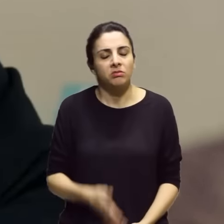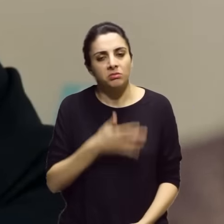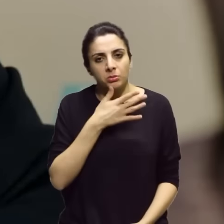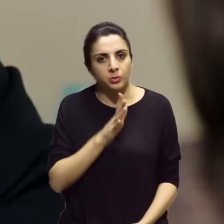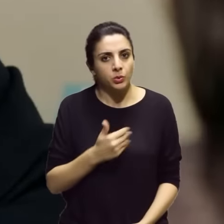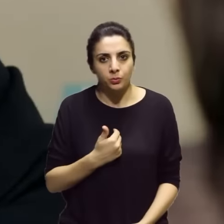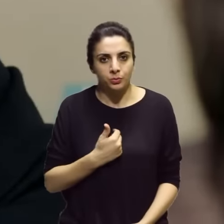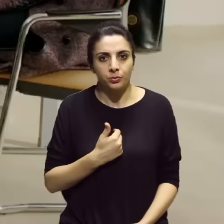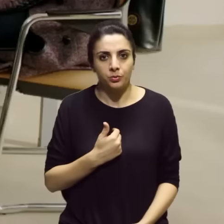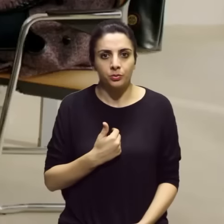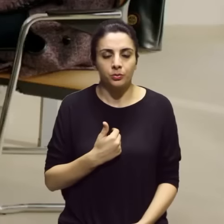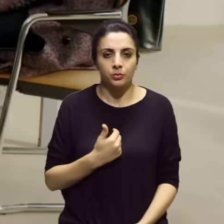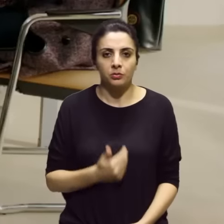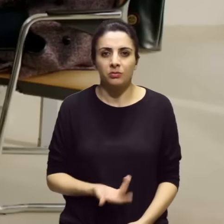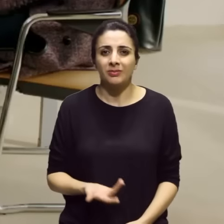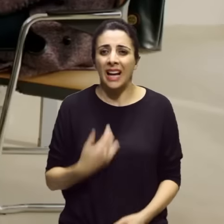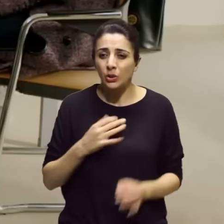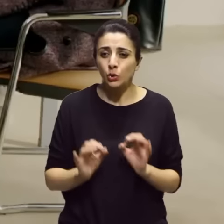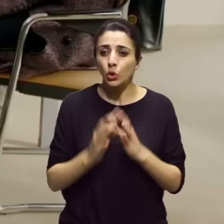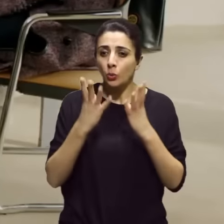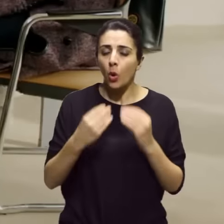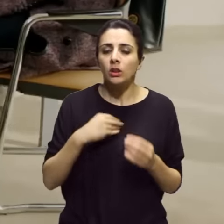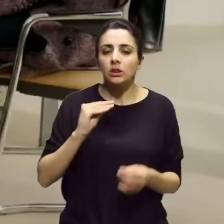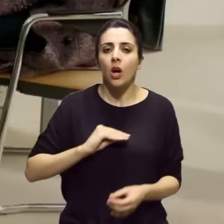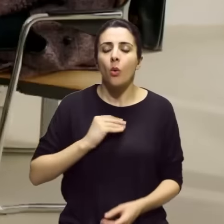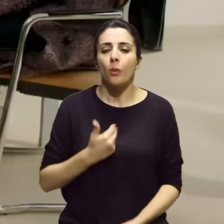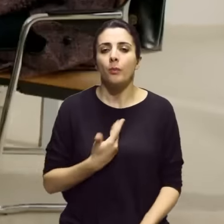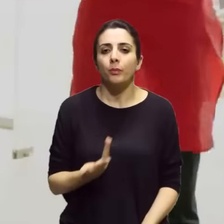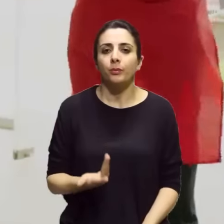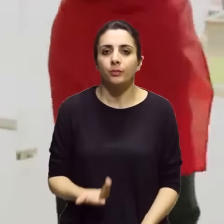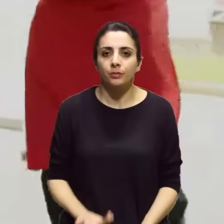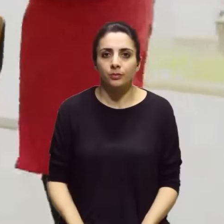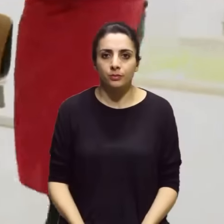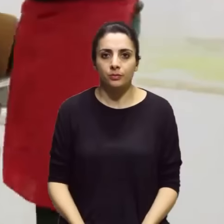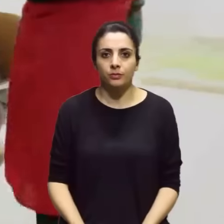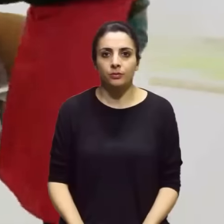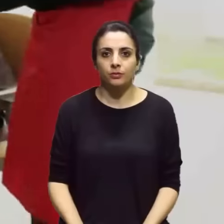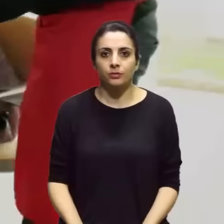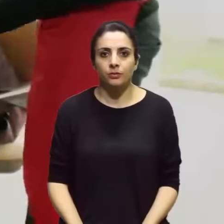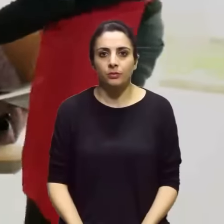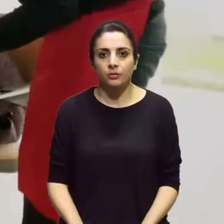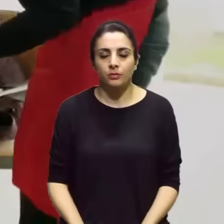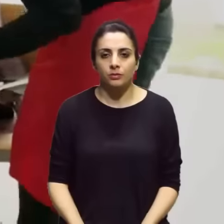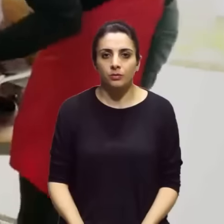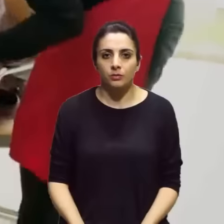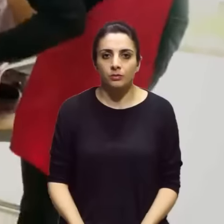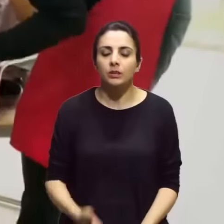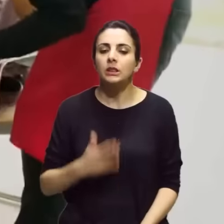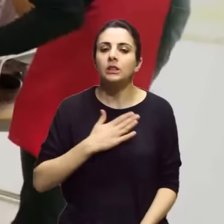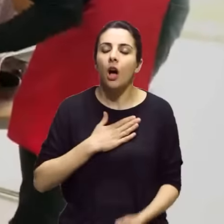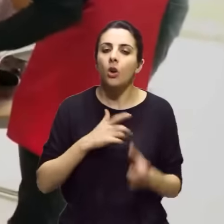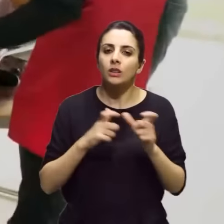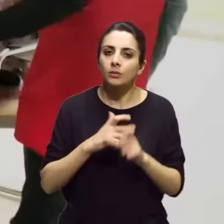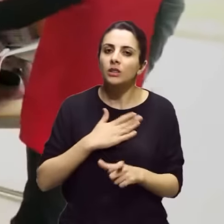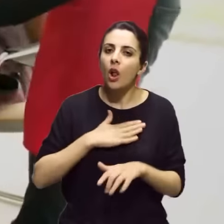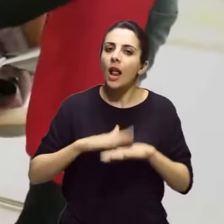bileyim ya. Tam hallettik diye düşünüyordum. Selim kahve fincanlarıyla geldi. Sağ ol Selim.